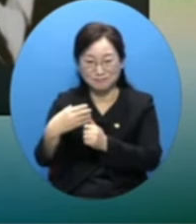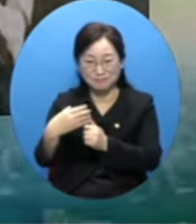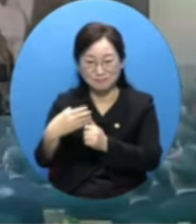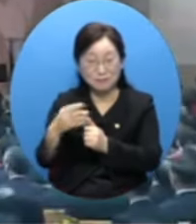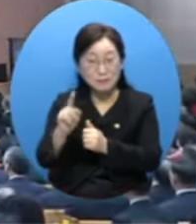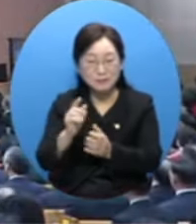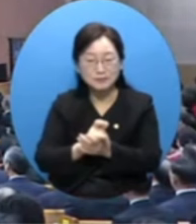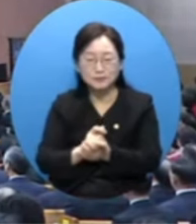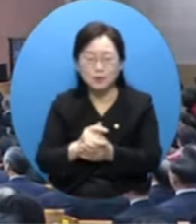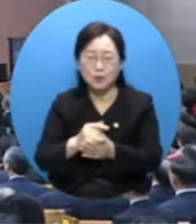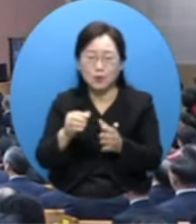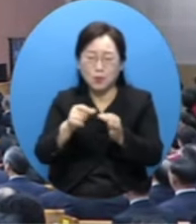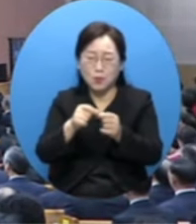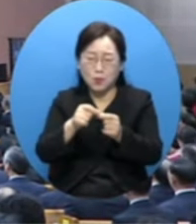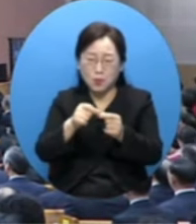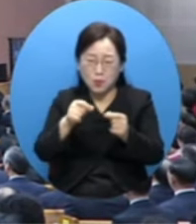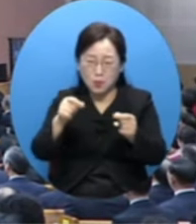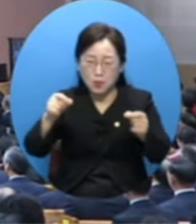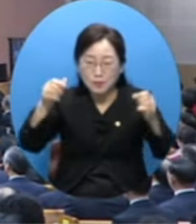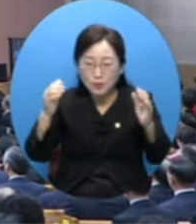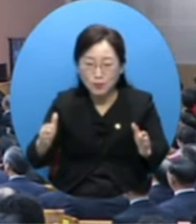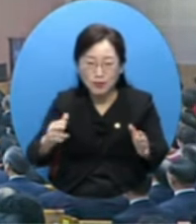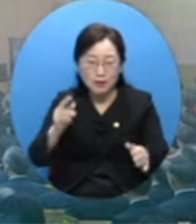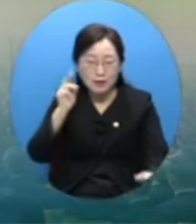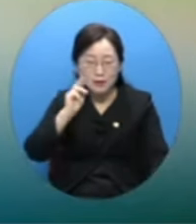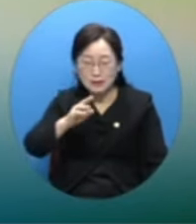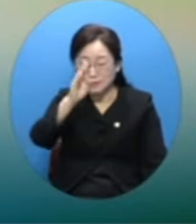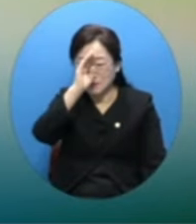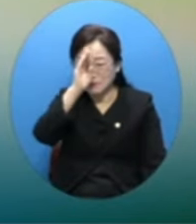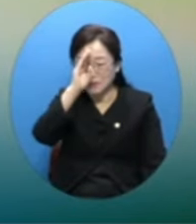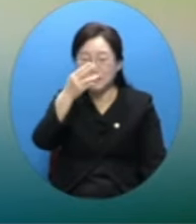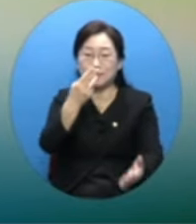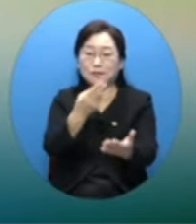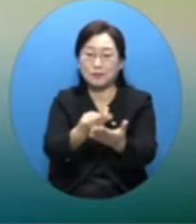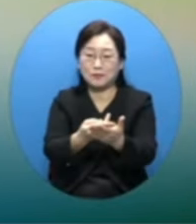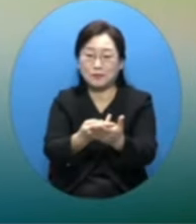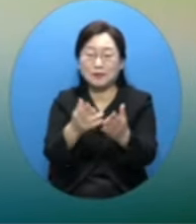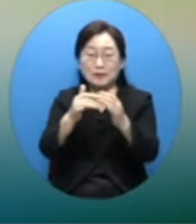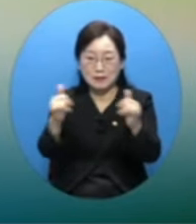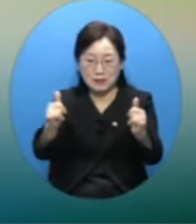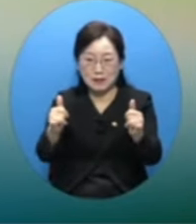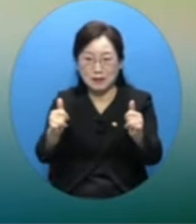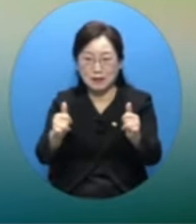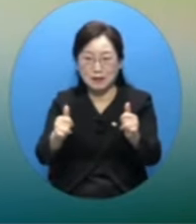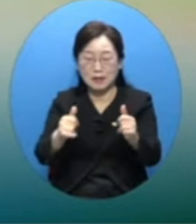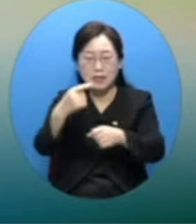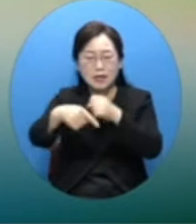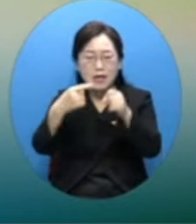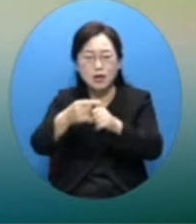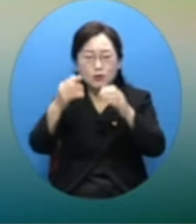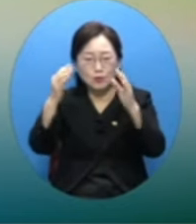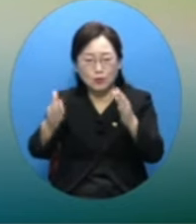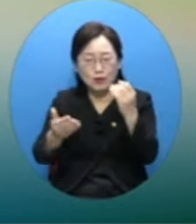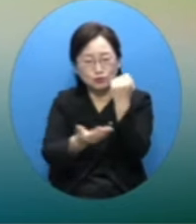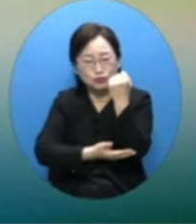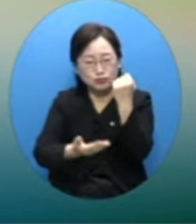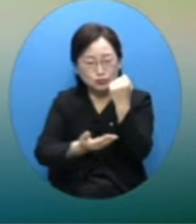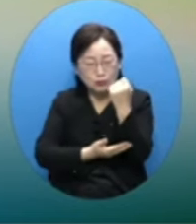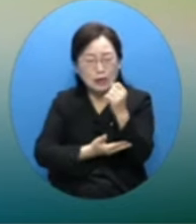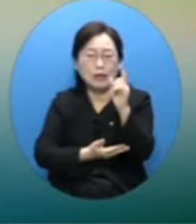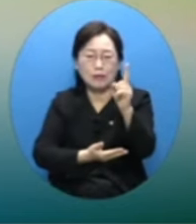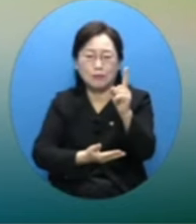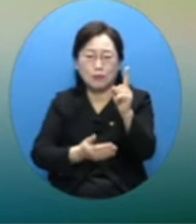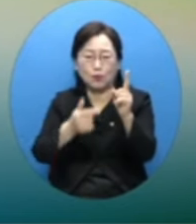오랜 중병으로 고생하는 병상에 있는 분들에게 매년 한 번 추수감사절은 너무 멀고 부족하다. 추수감사절 가서